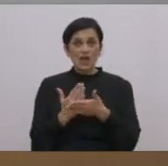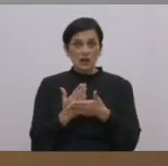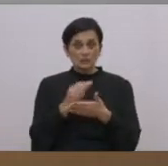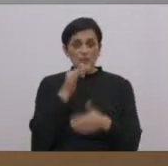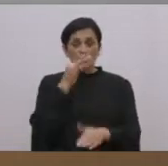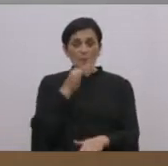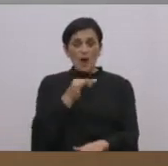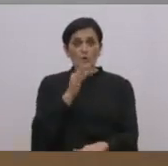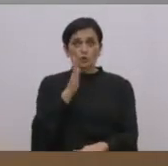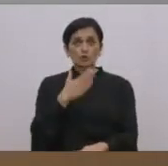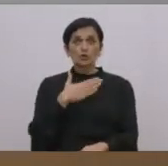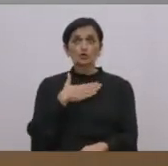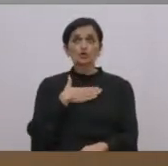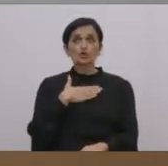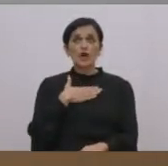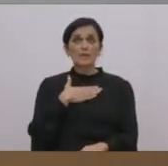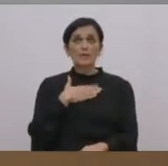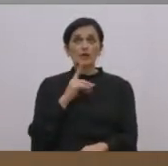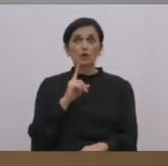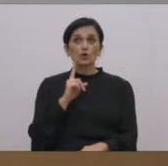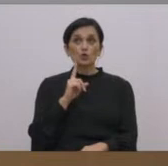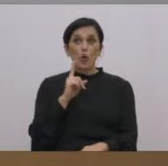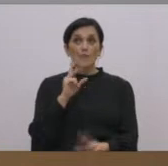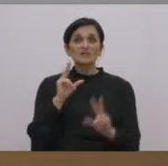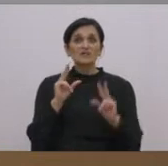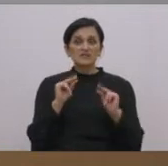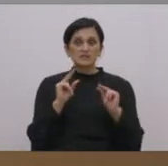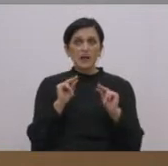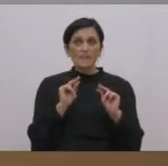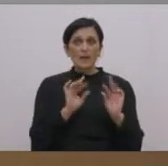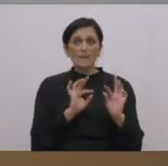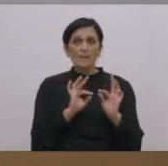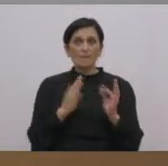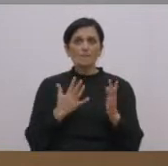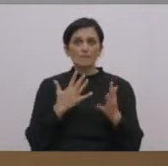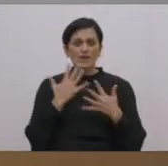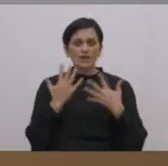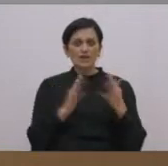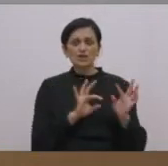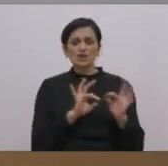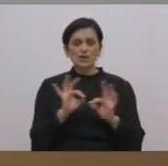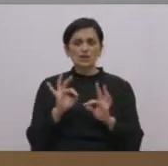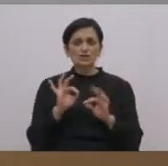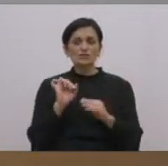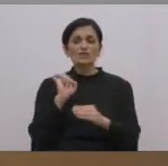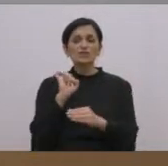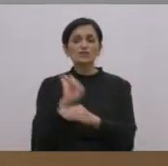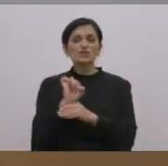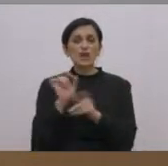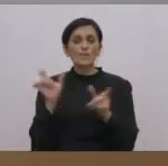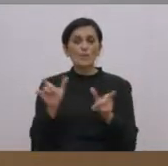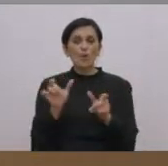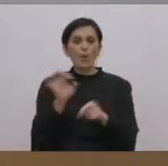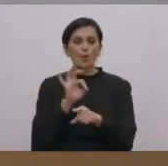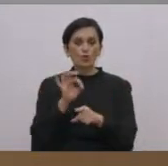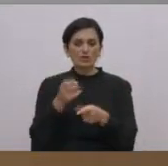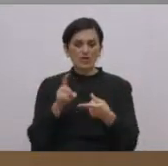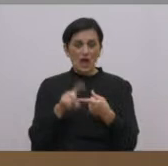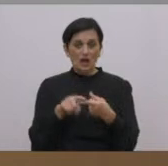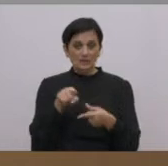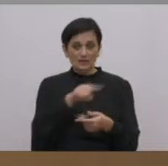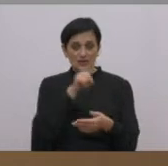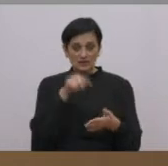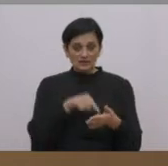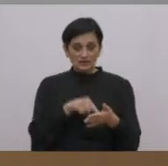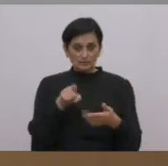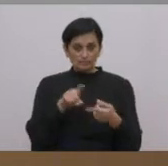fi țicne, ma ce mi amazerom. Sabed din rod, zale, intensiv rod, mi-mi dide areos, laboratorul tata ca și revit bușalba, tresați cu oameni, pentru că tata